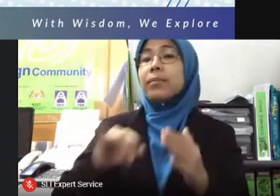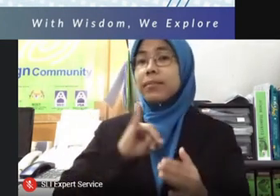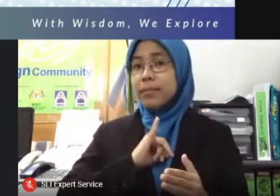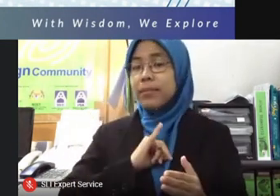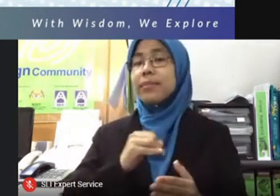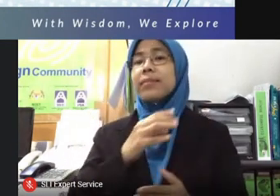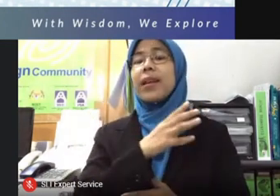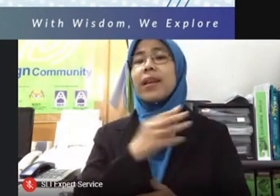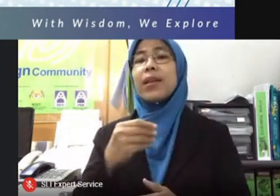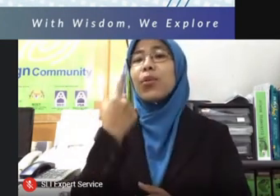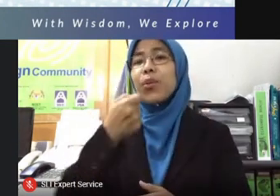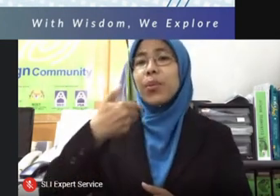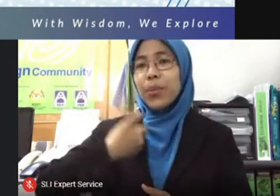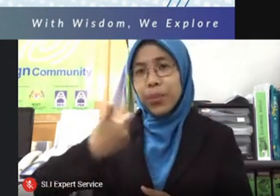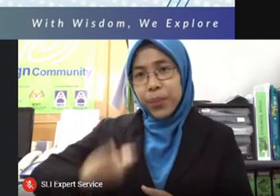akan